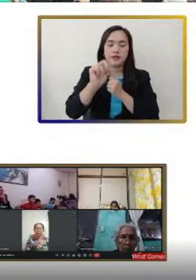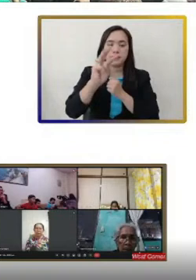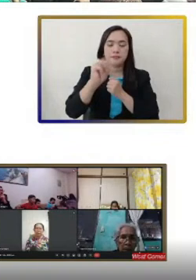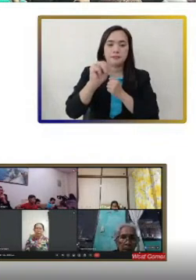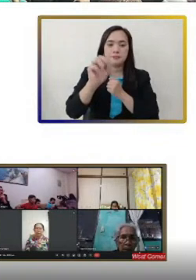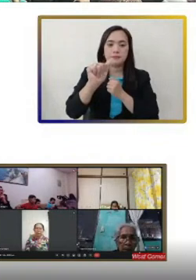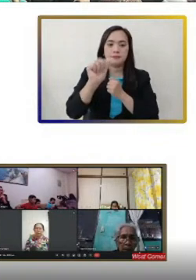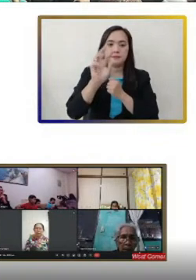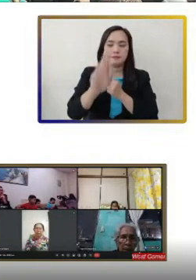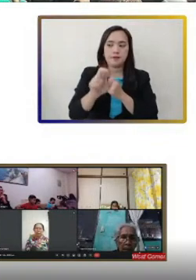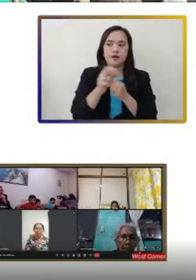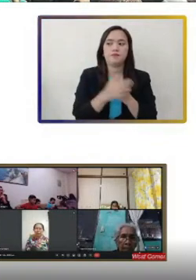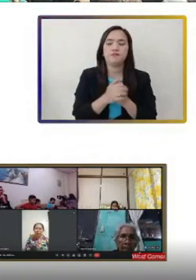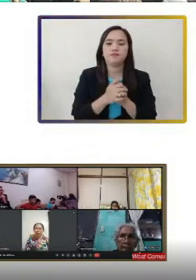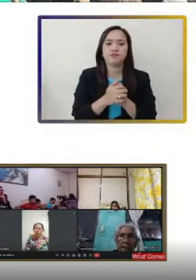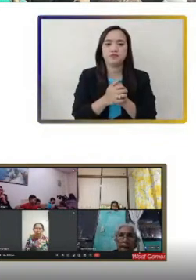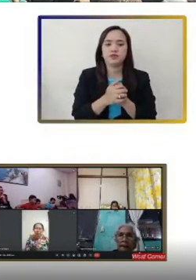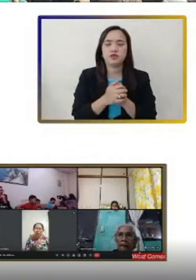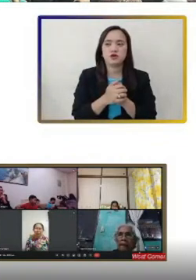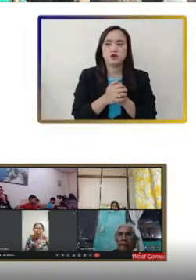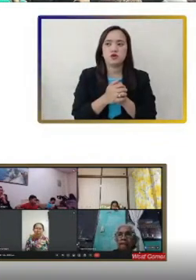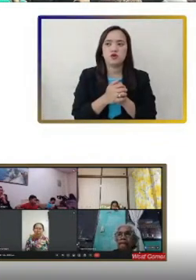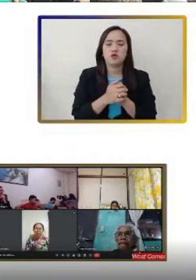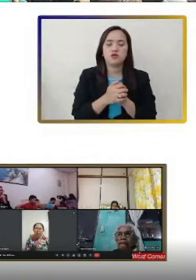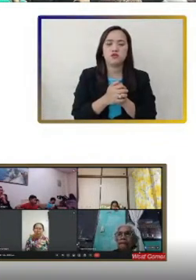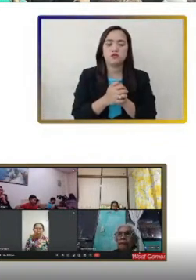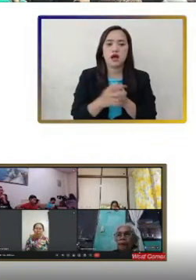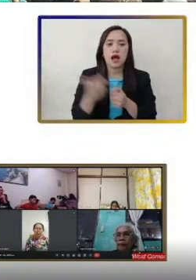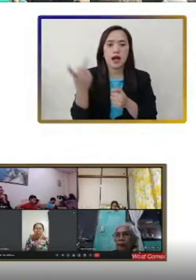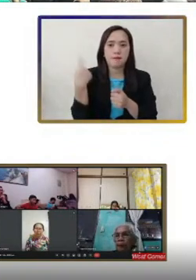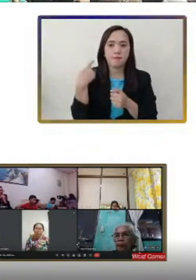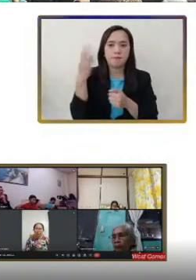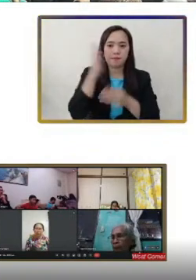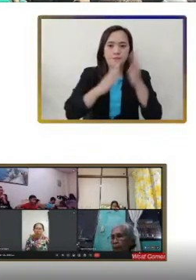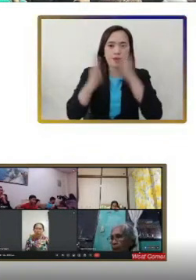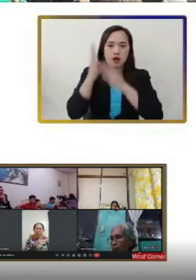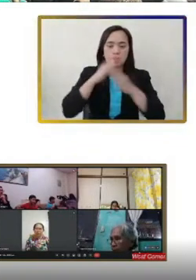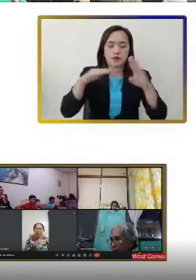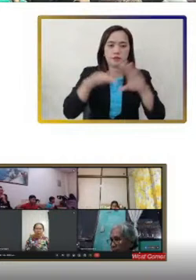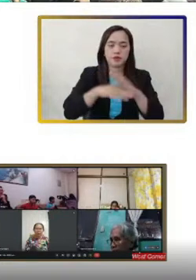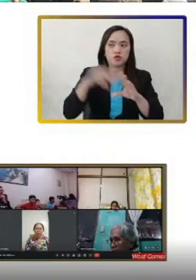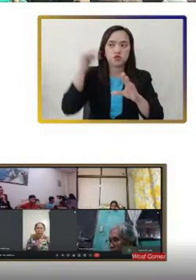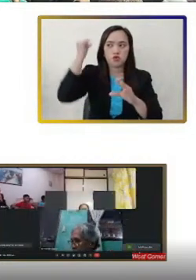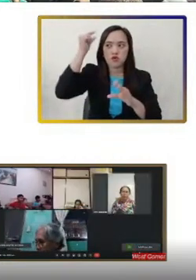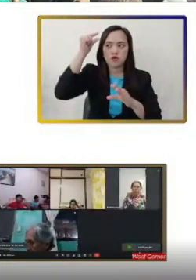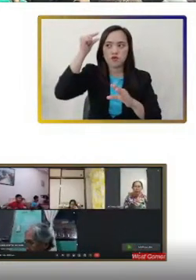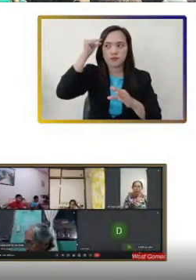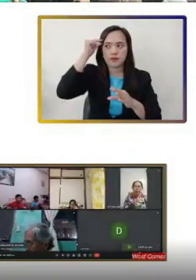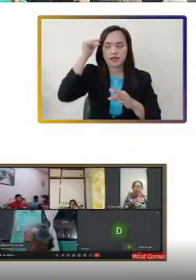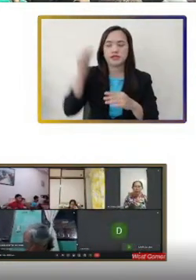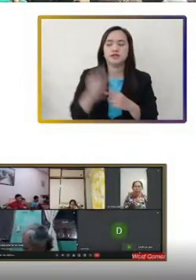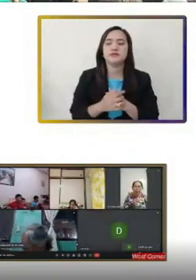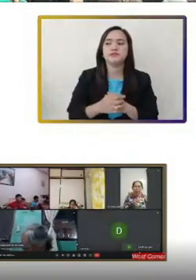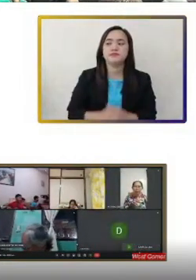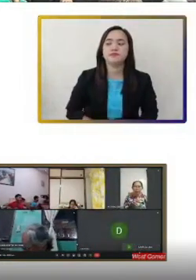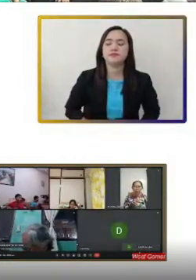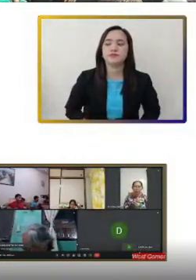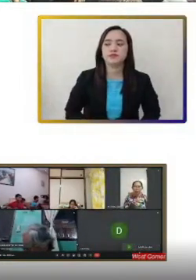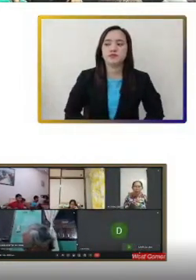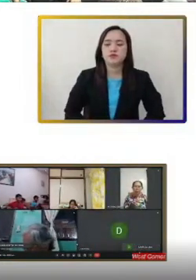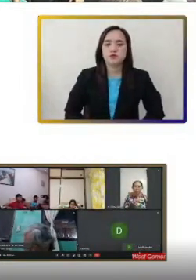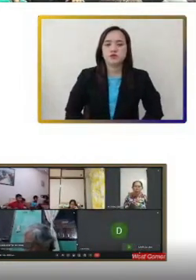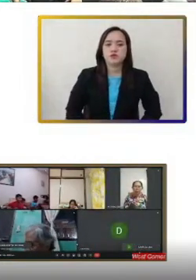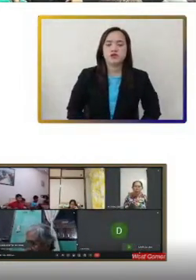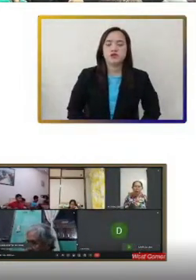naililipat sa tamang gobyerno yung kanilang bansa, ay hindi po mawawala ng ganung klaseng kaguluhan. You know, so magulo po